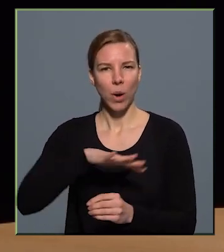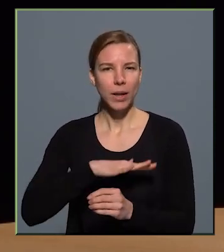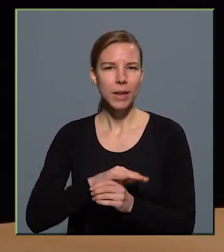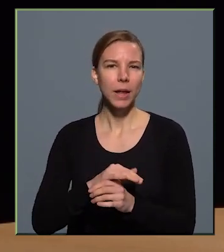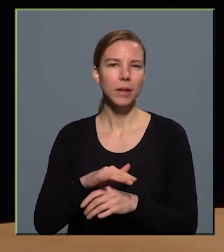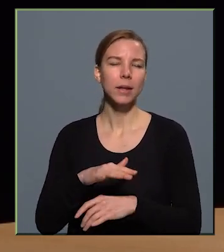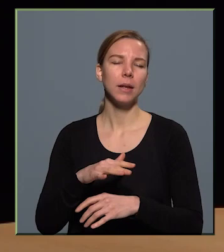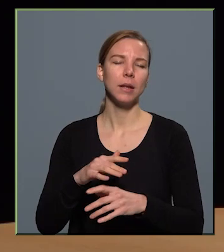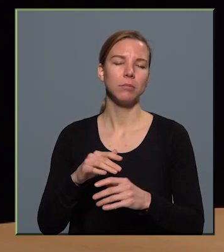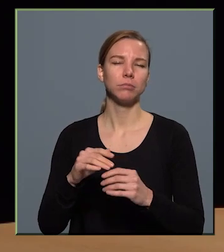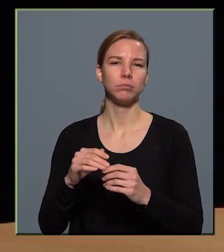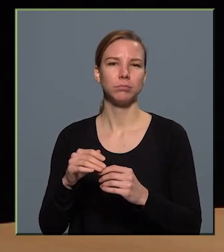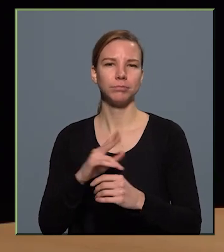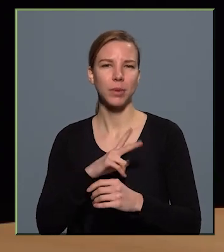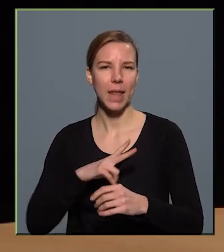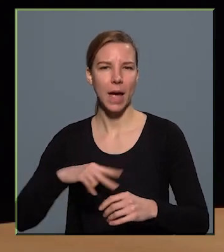társadalmi